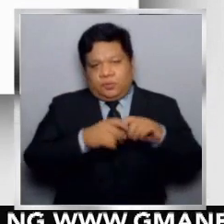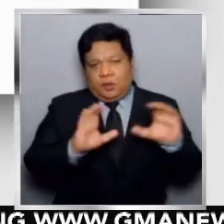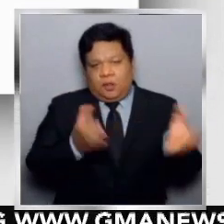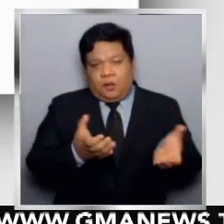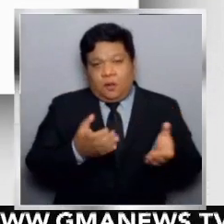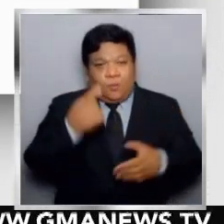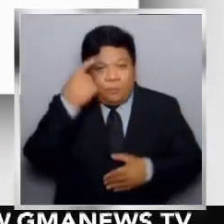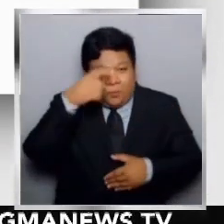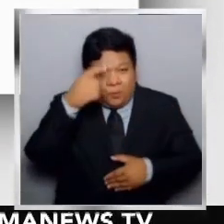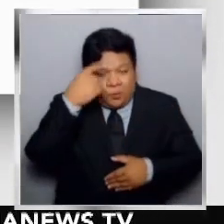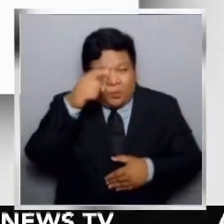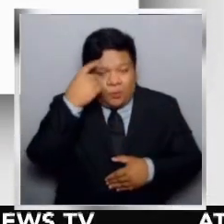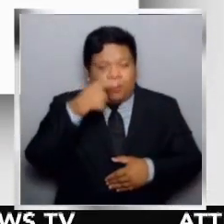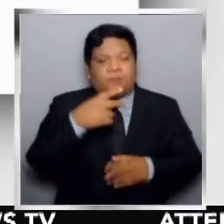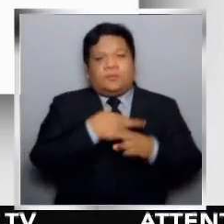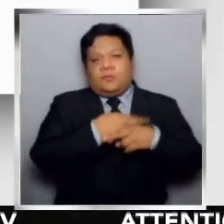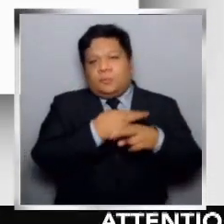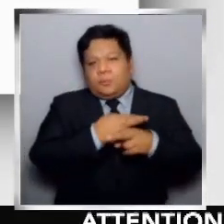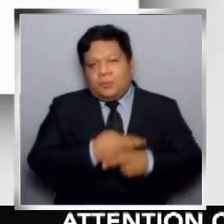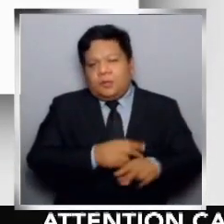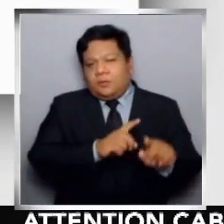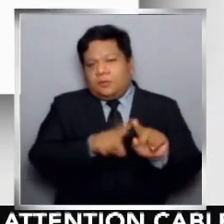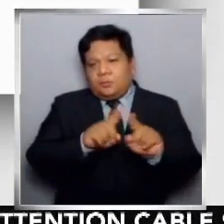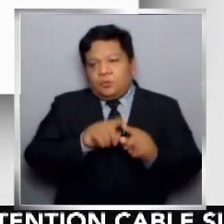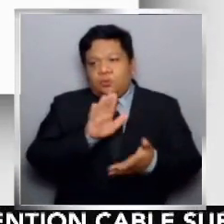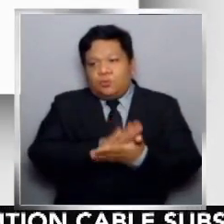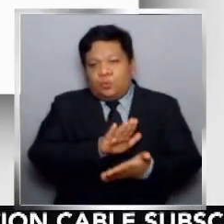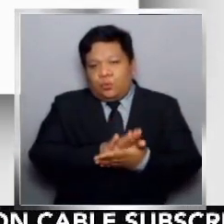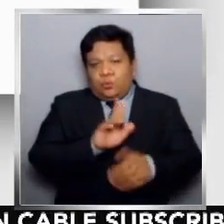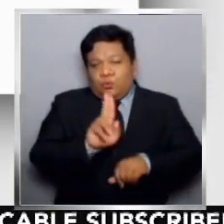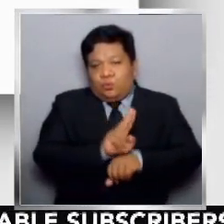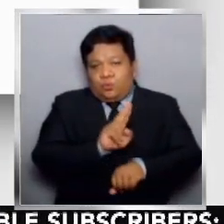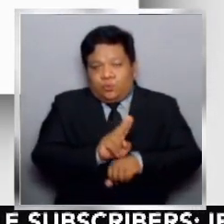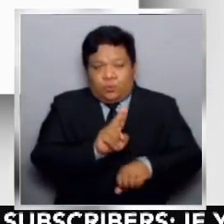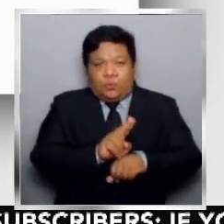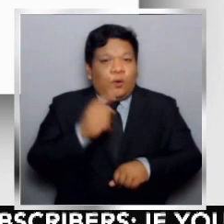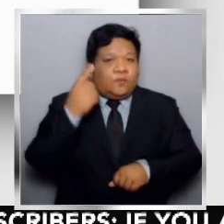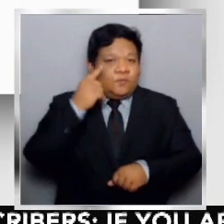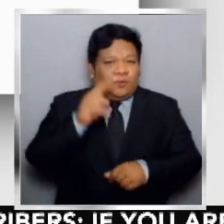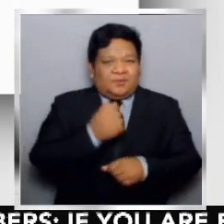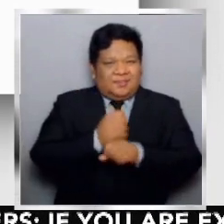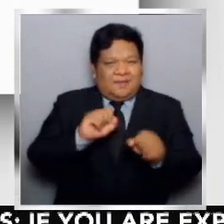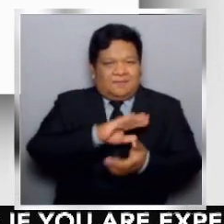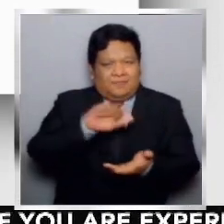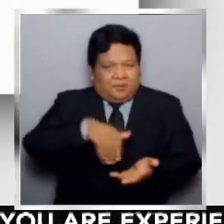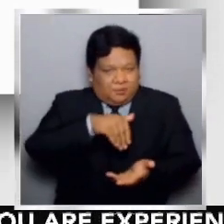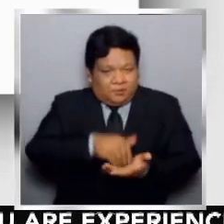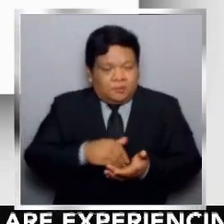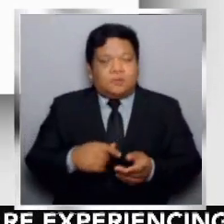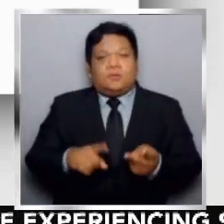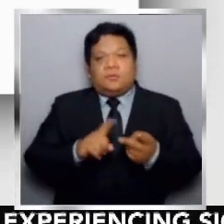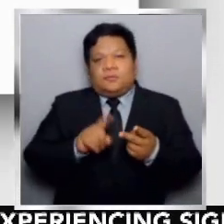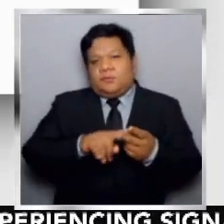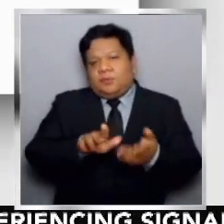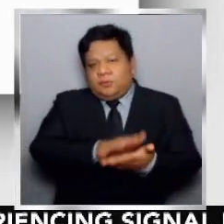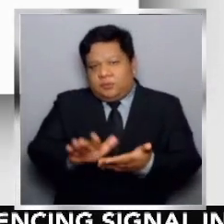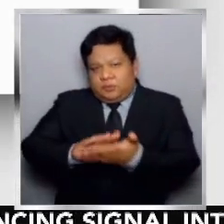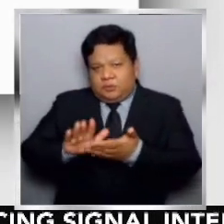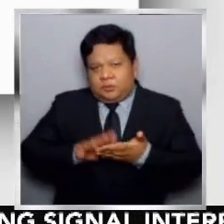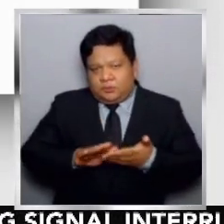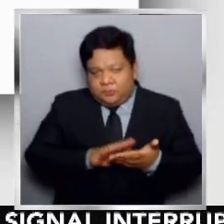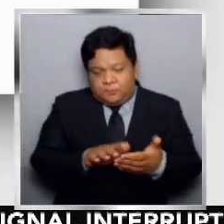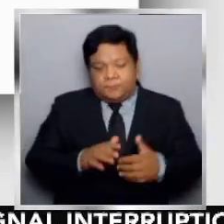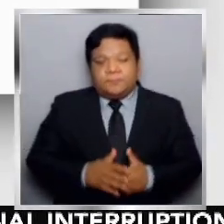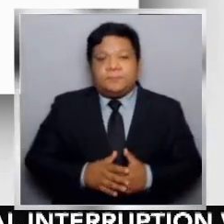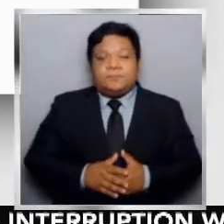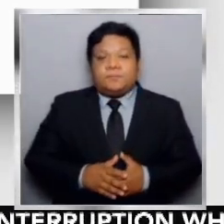ang pagsasaayos ng mga eskwelahang ginamit bilang evacuation center, pati na ang clearing operation sa lugar. Sa Kapa